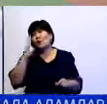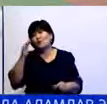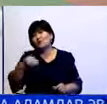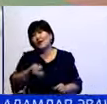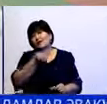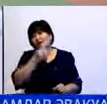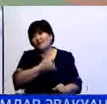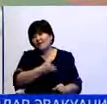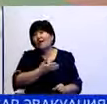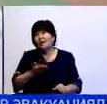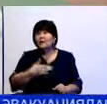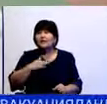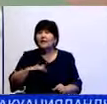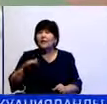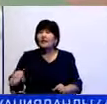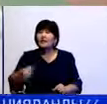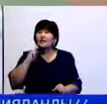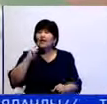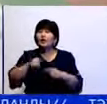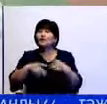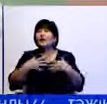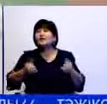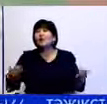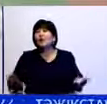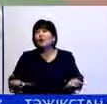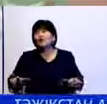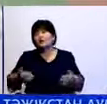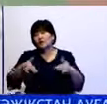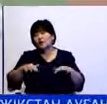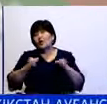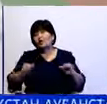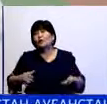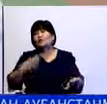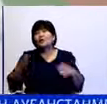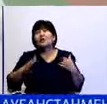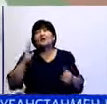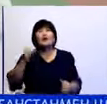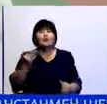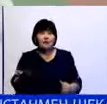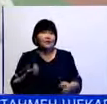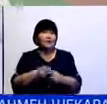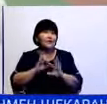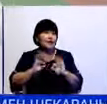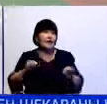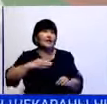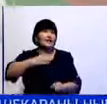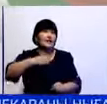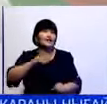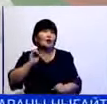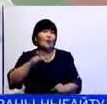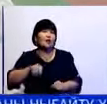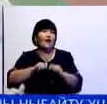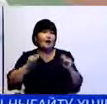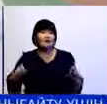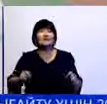болғанын қалайтынмын. Біздің балаларымыз жас ұрпақ салауатты өмір сүріп, спортпен шұғылданса деймін. Міне бүгін керемет теннис кортының ашылу